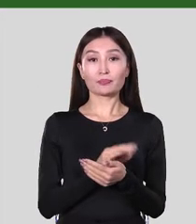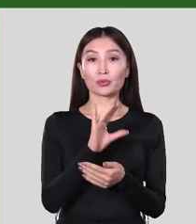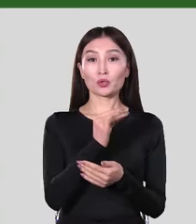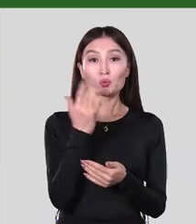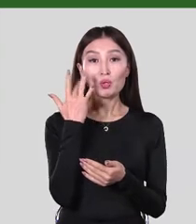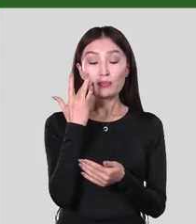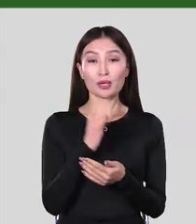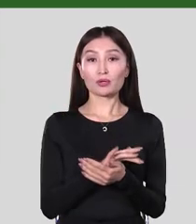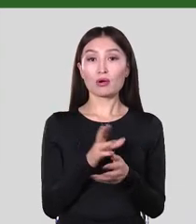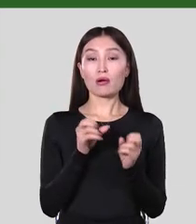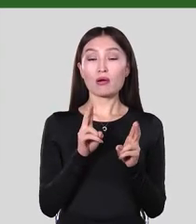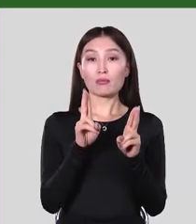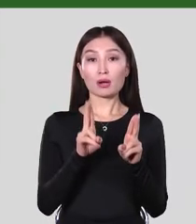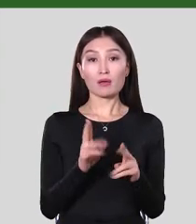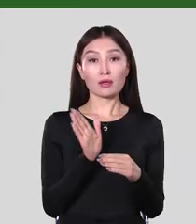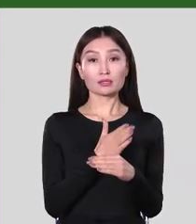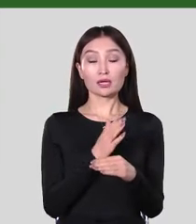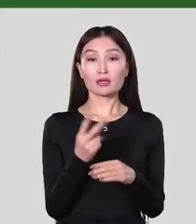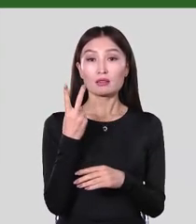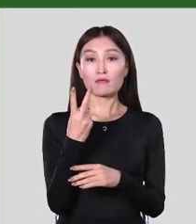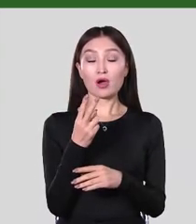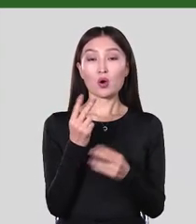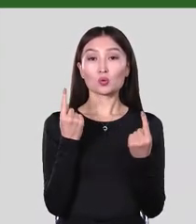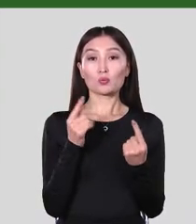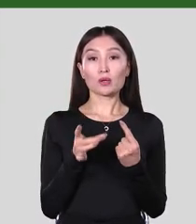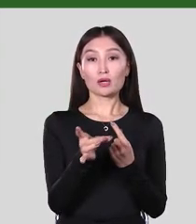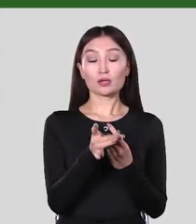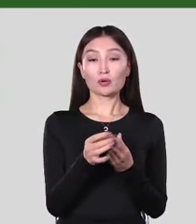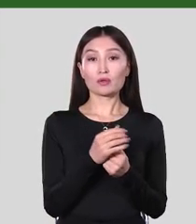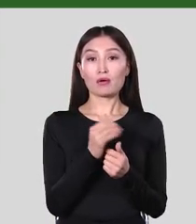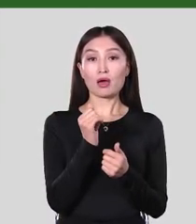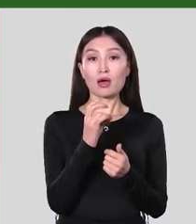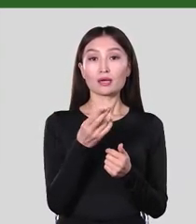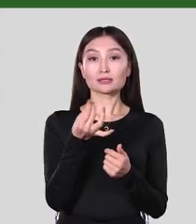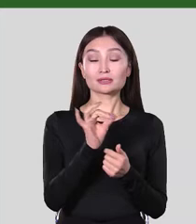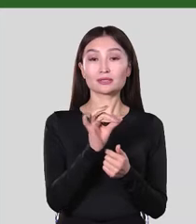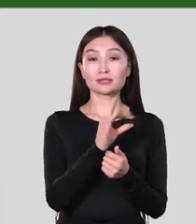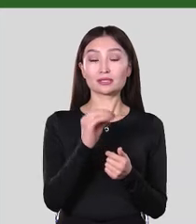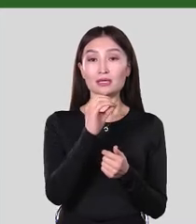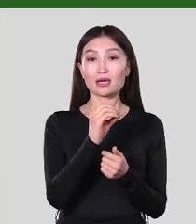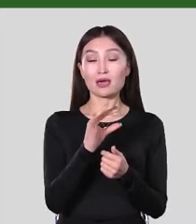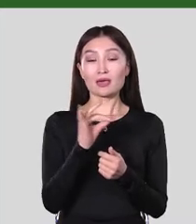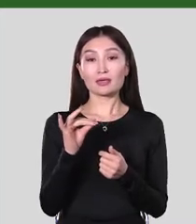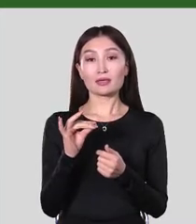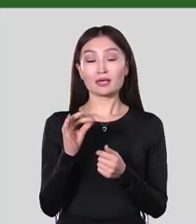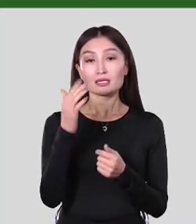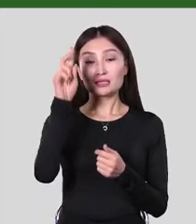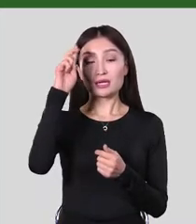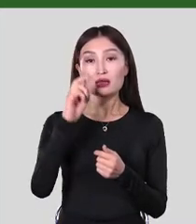Южную Америку, как правило, делят на 2 крупных региона – Андские страны и страны Равнинного